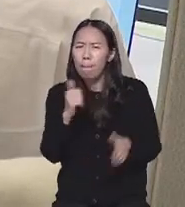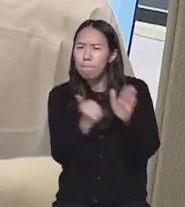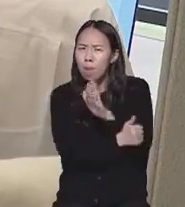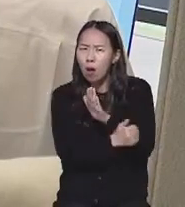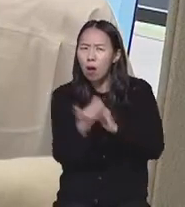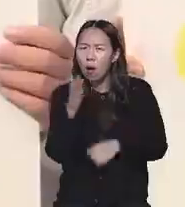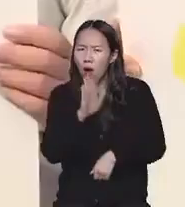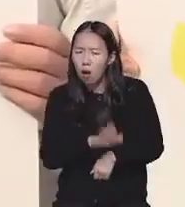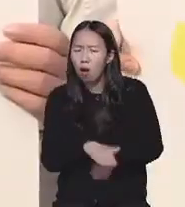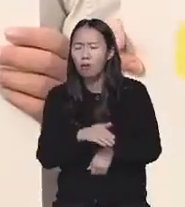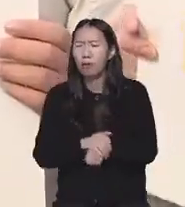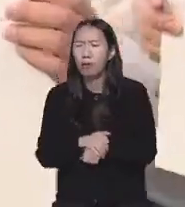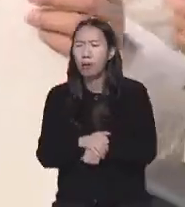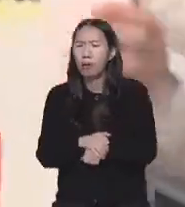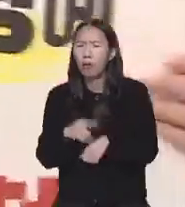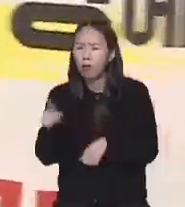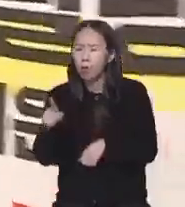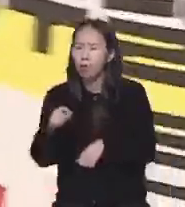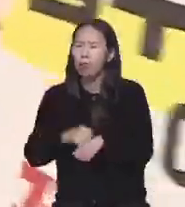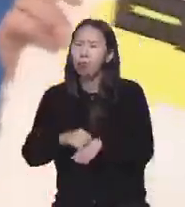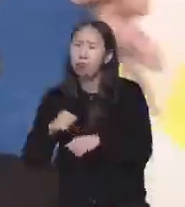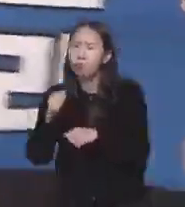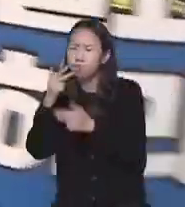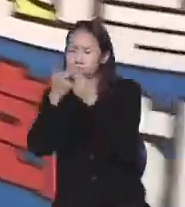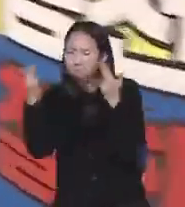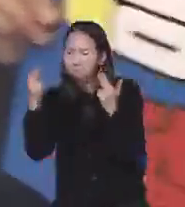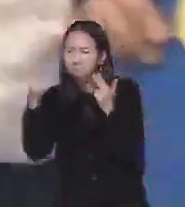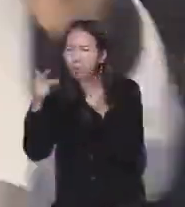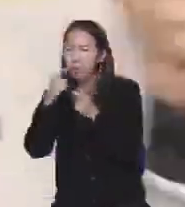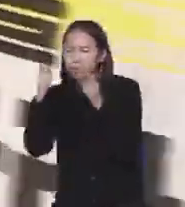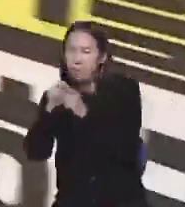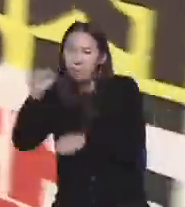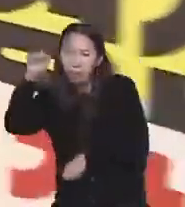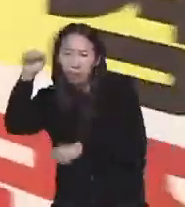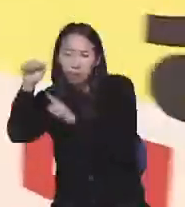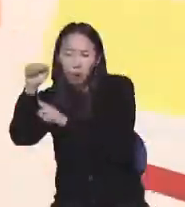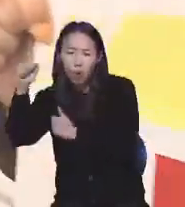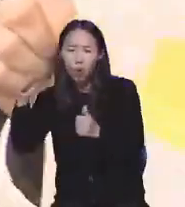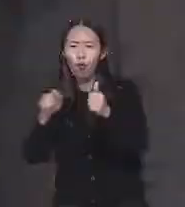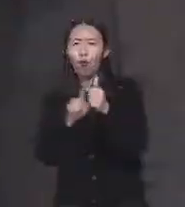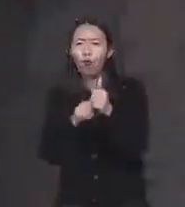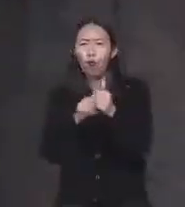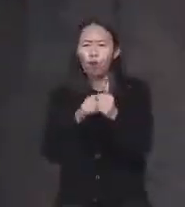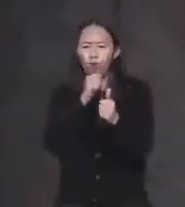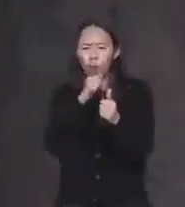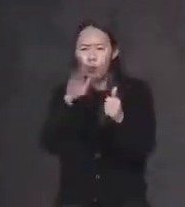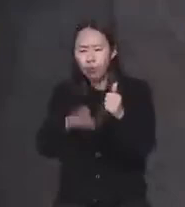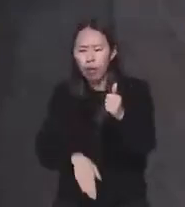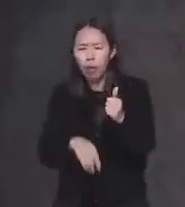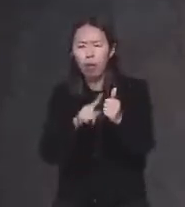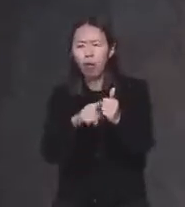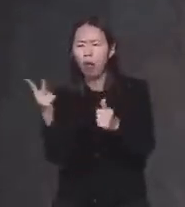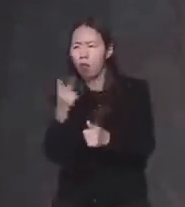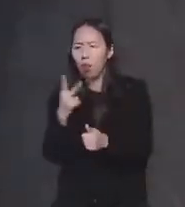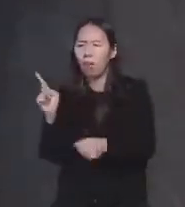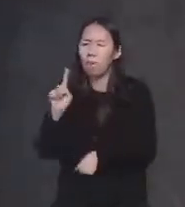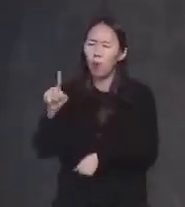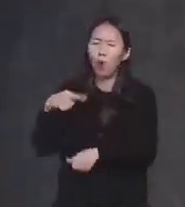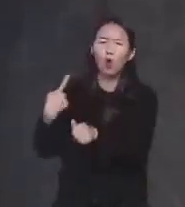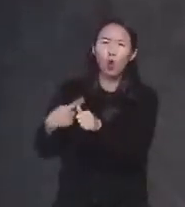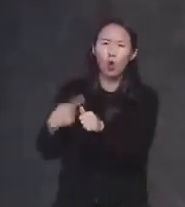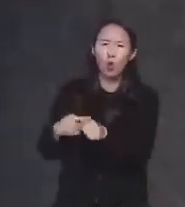후보의 경선 상대로 지지율이 가장 낮은 후보가 뽑히면서 거센 반발이 일기도 했습니다.